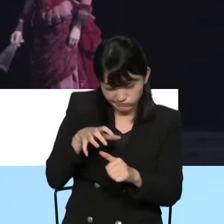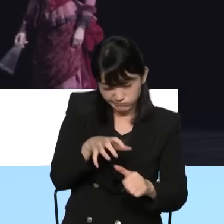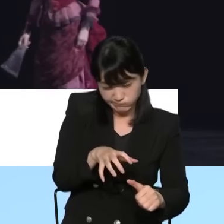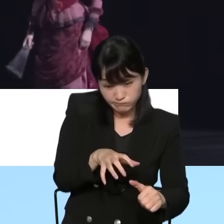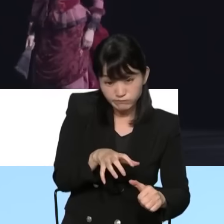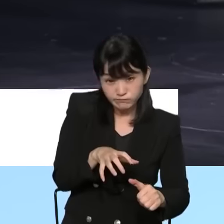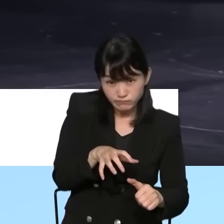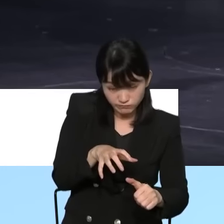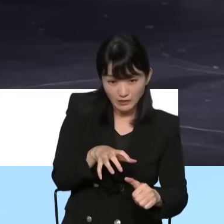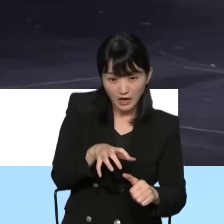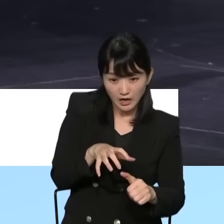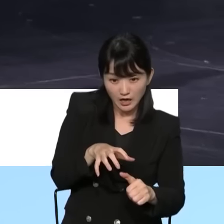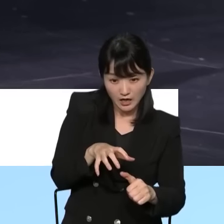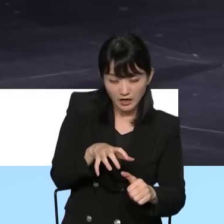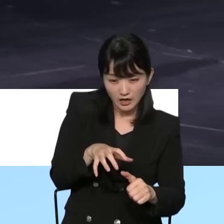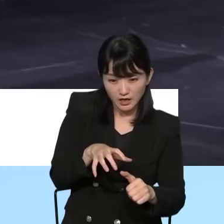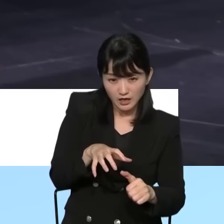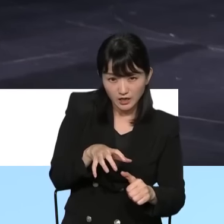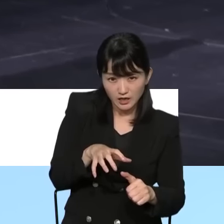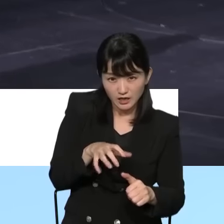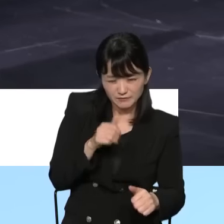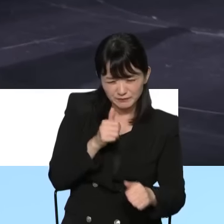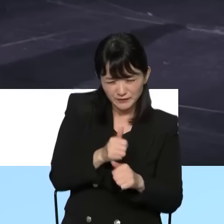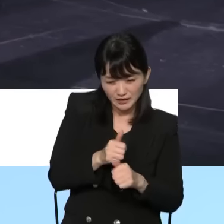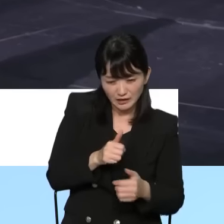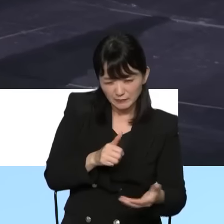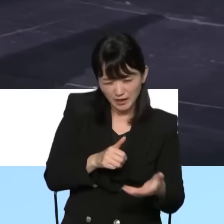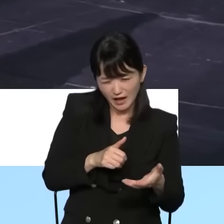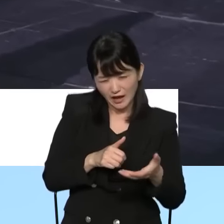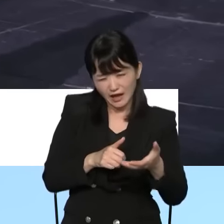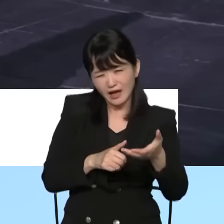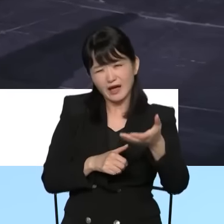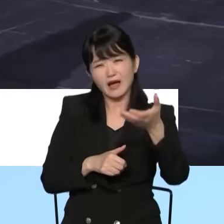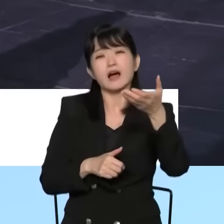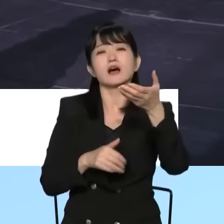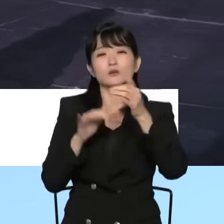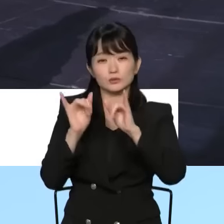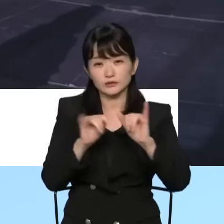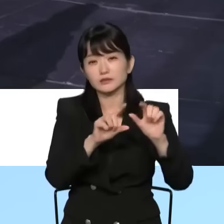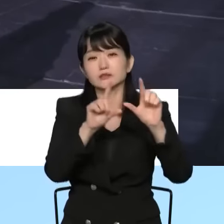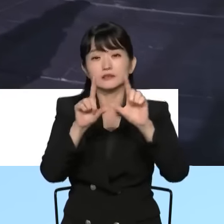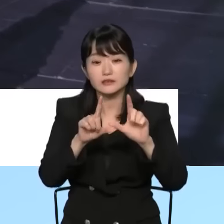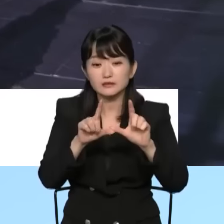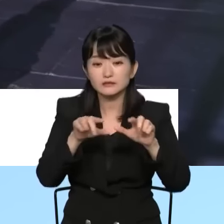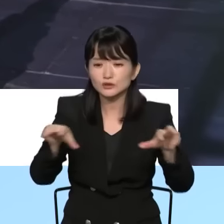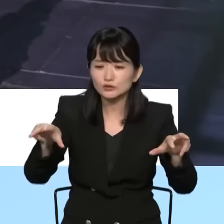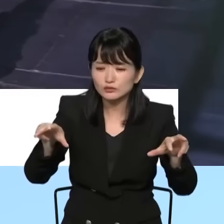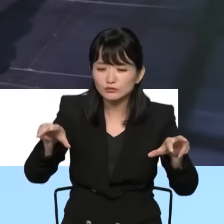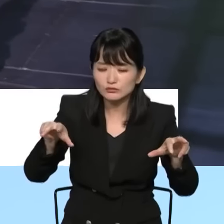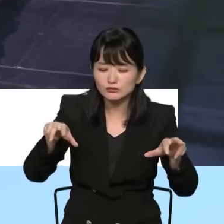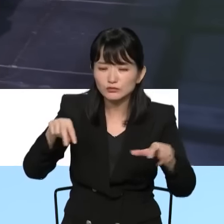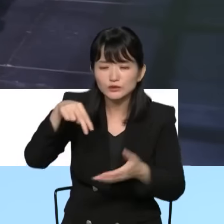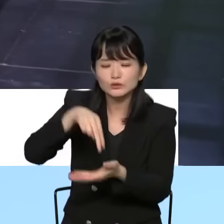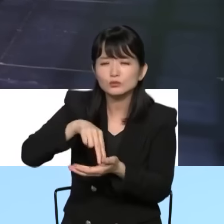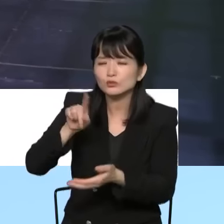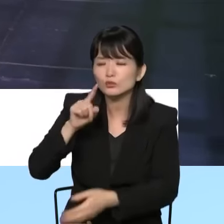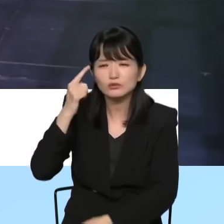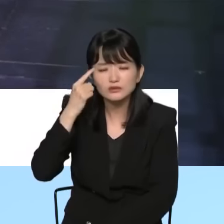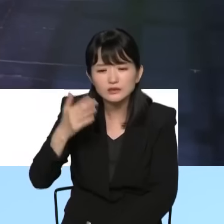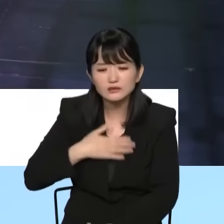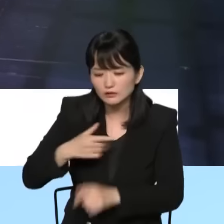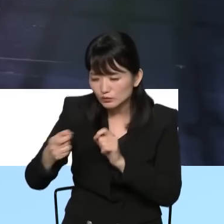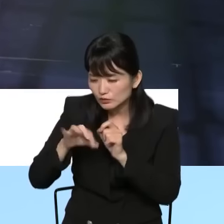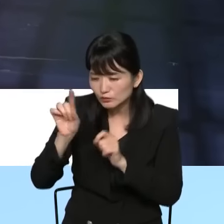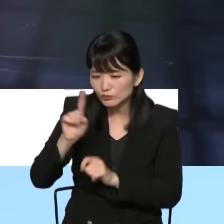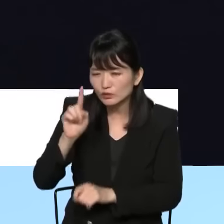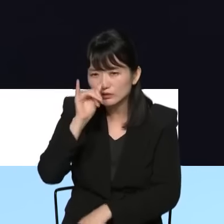끊임없이 올라오려고 노력하면서 여기까지 살아왔어. 근데 난 지금 어디쯤이지? 내 곁에 뭐가